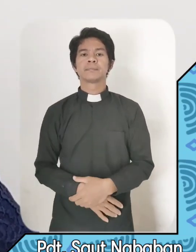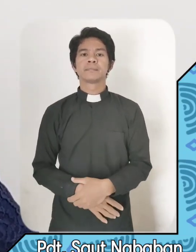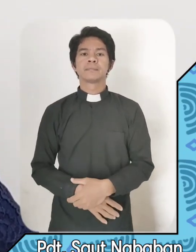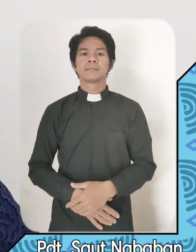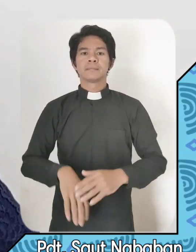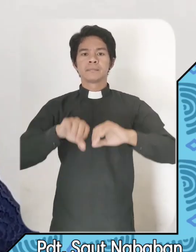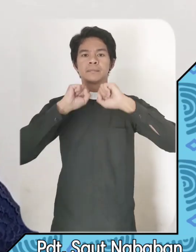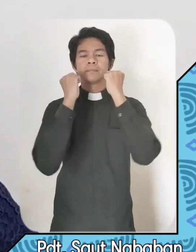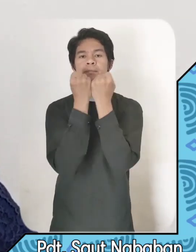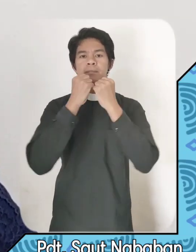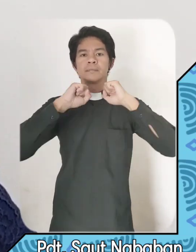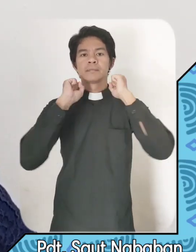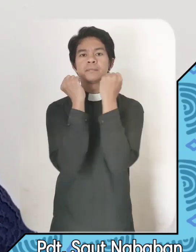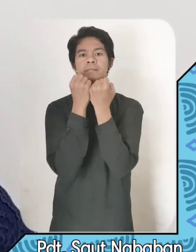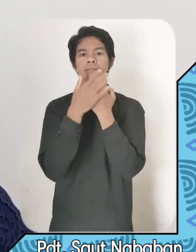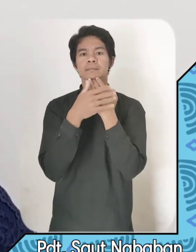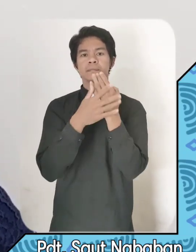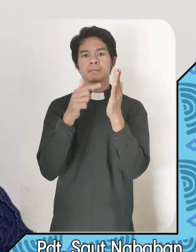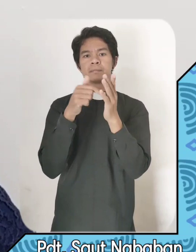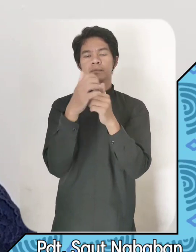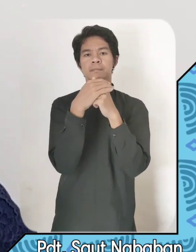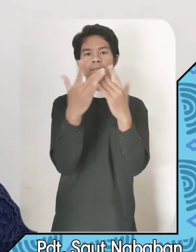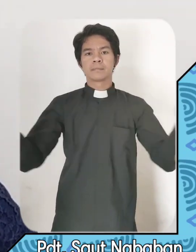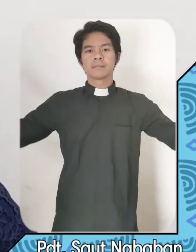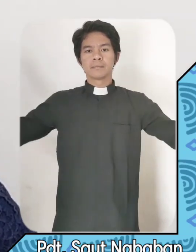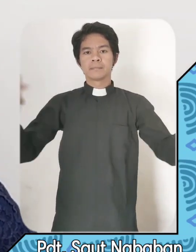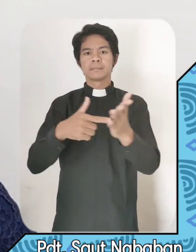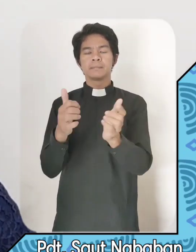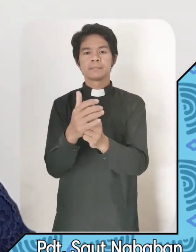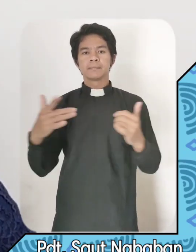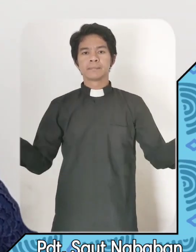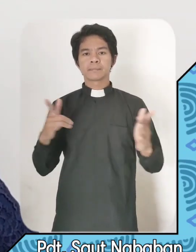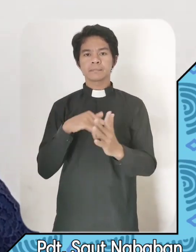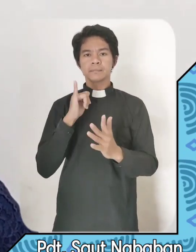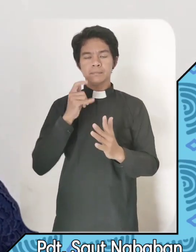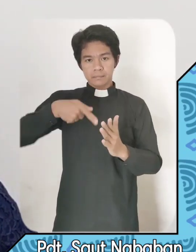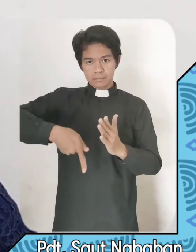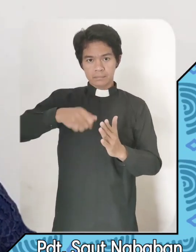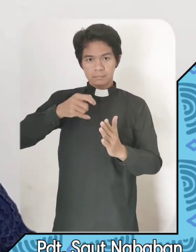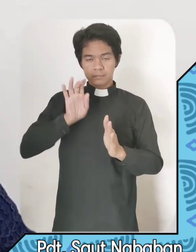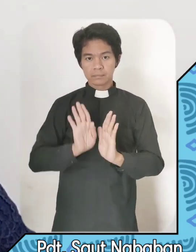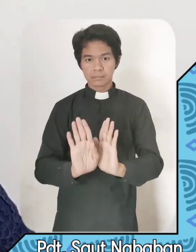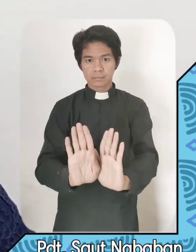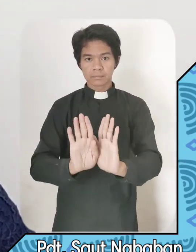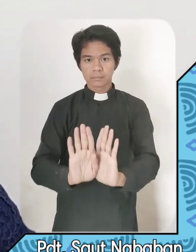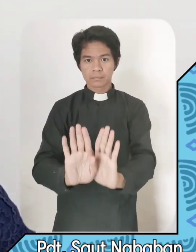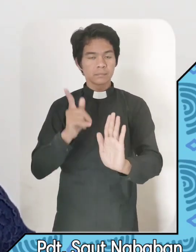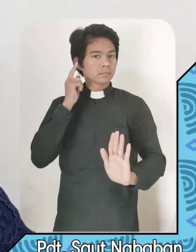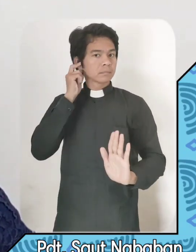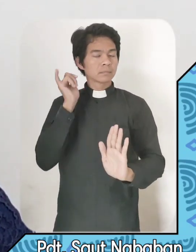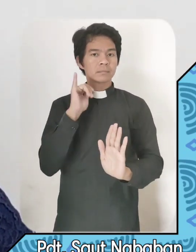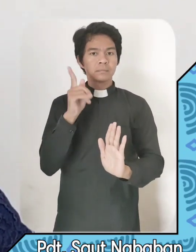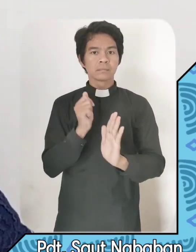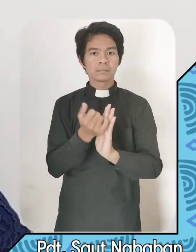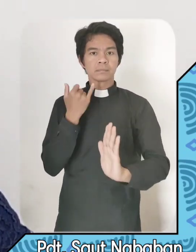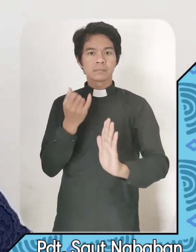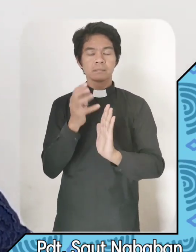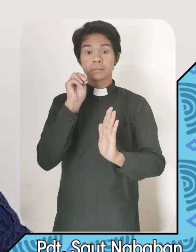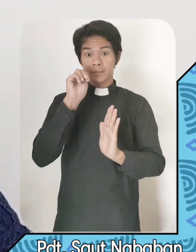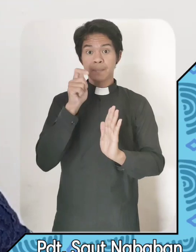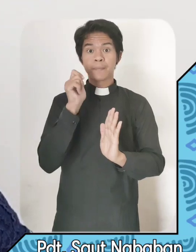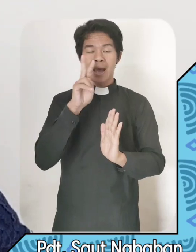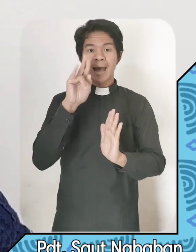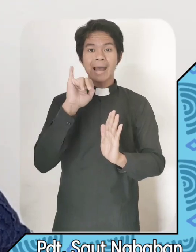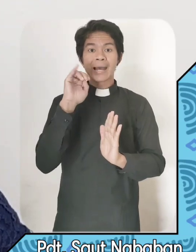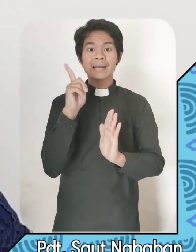meninggal. Saudara-saudara yang dikasihi Tuhan Yesus Kristus, inilah yang mendorong para perempuan, yakni